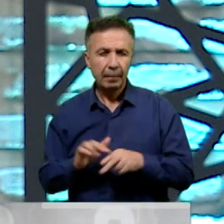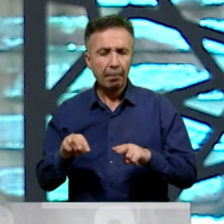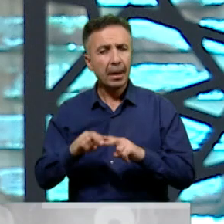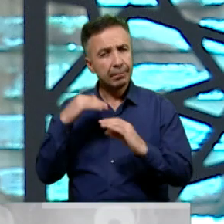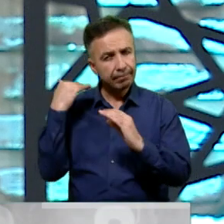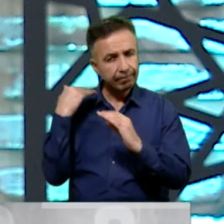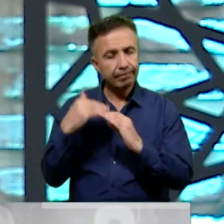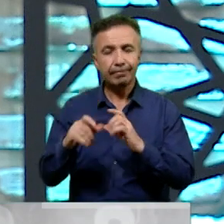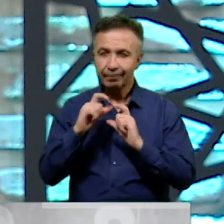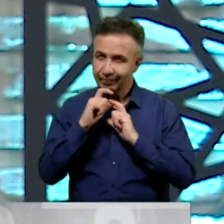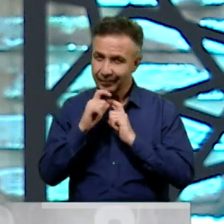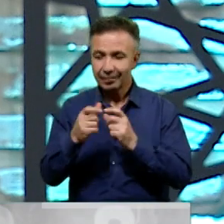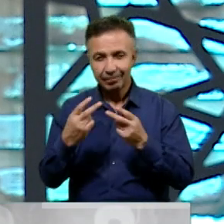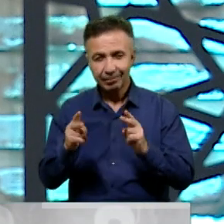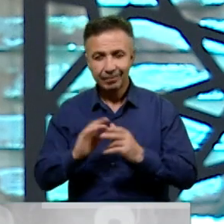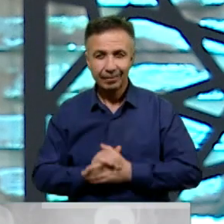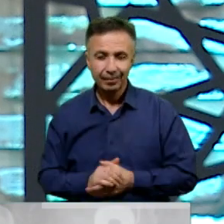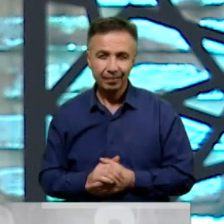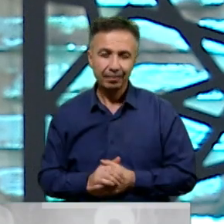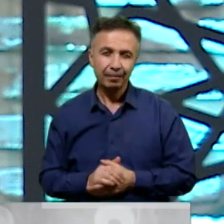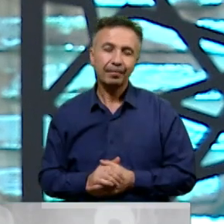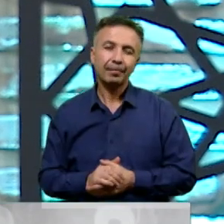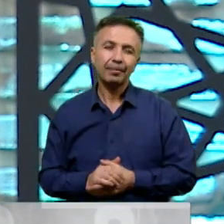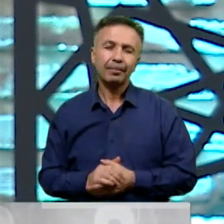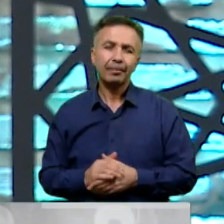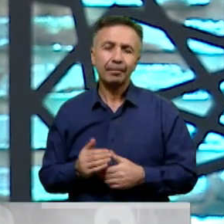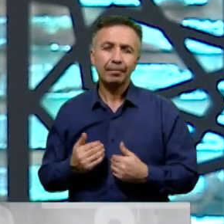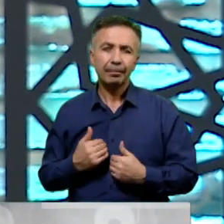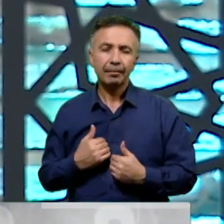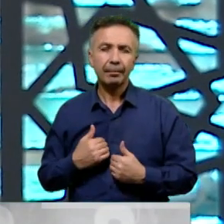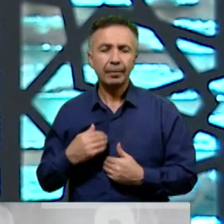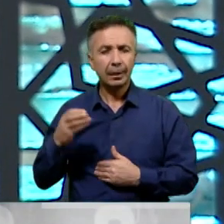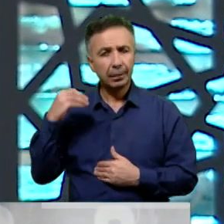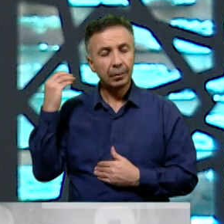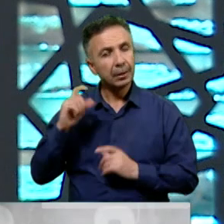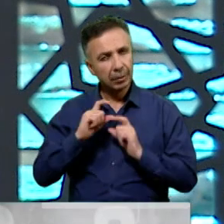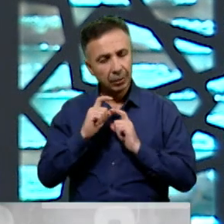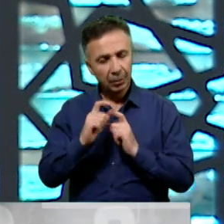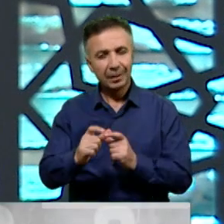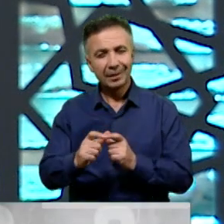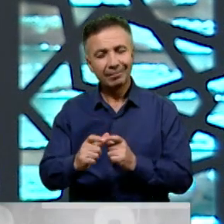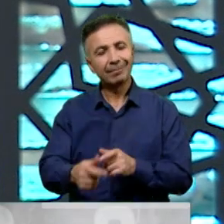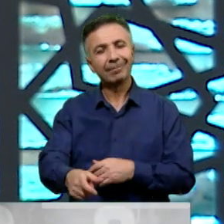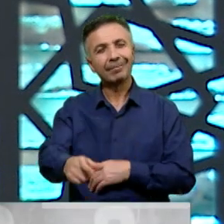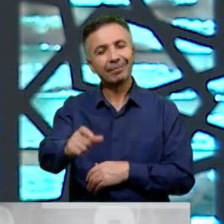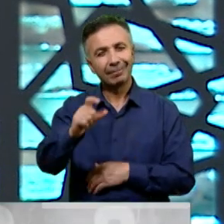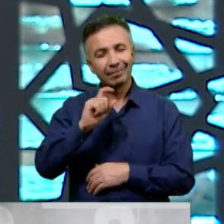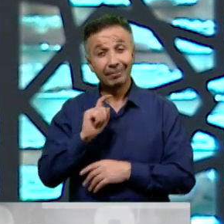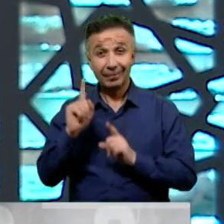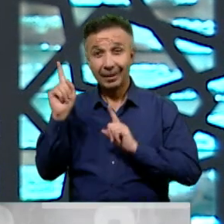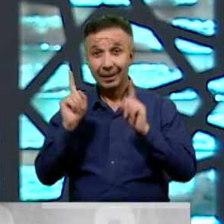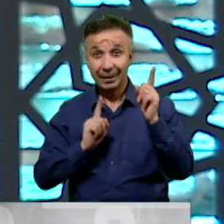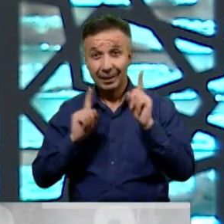yoluyla sorularınızı paylaşmanız mümkün. Oradan gelecek soruları da bendeniz muhterem hocama aktaracağım sizin adınıza ve sosyal medya